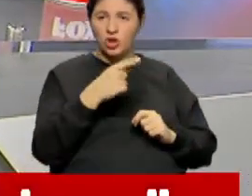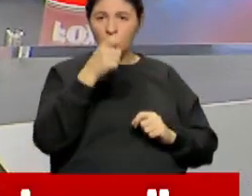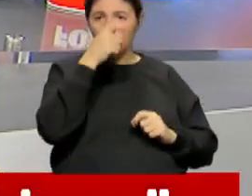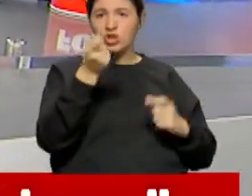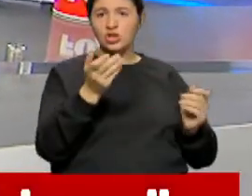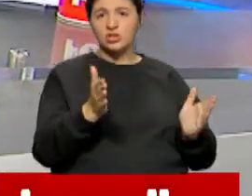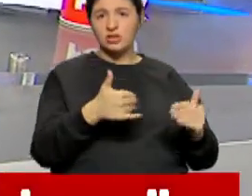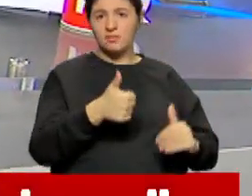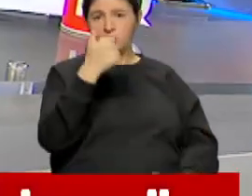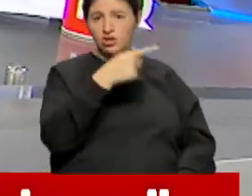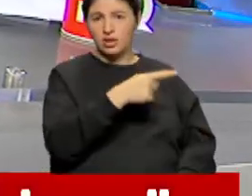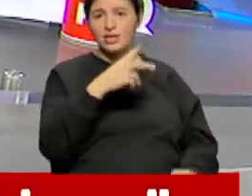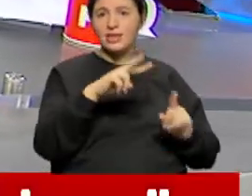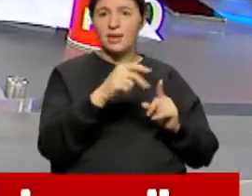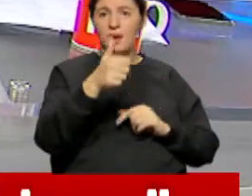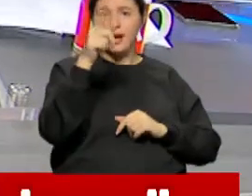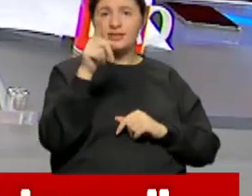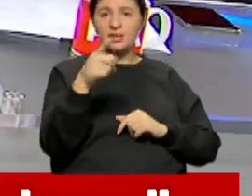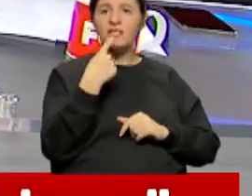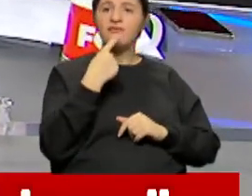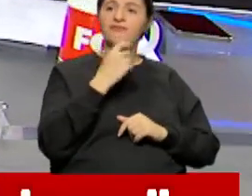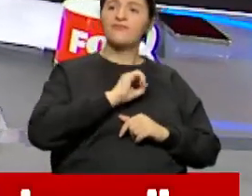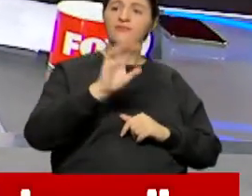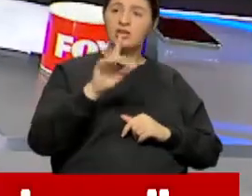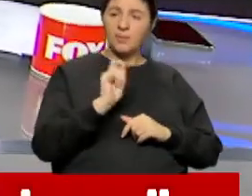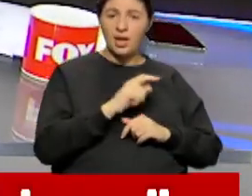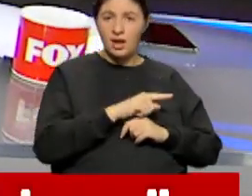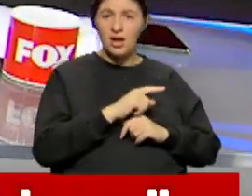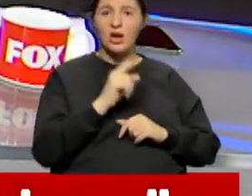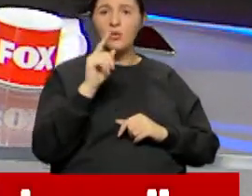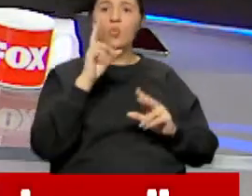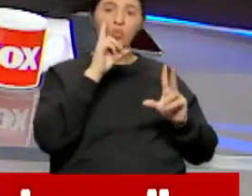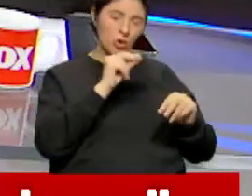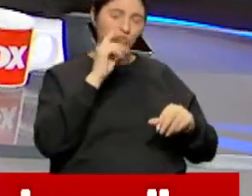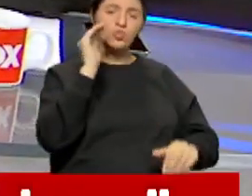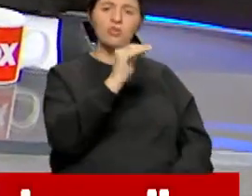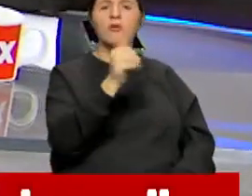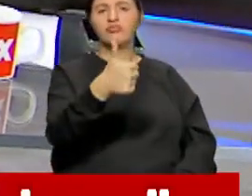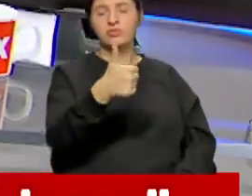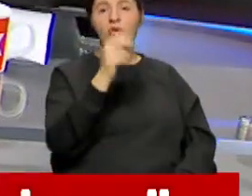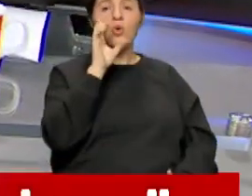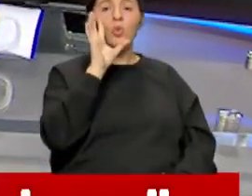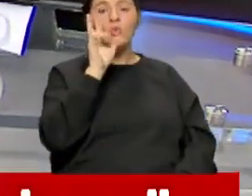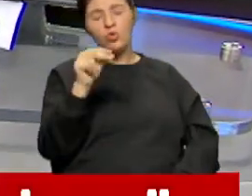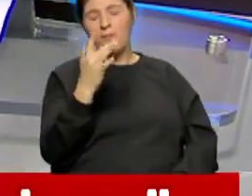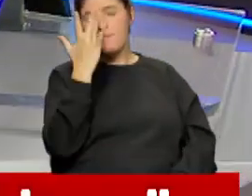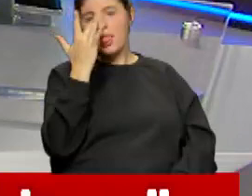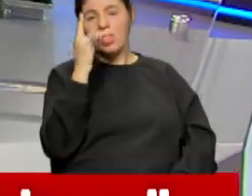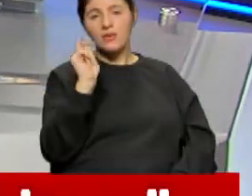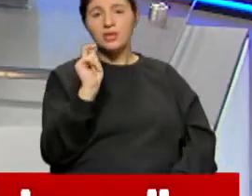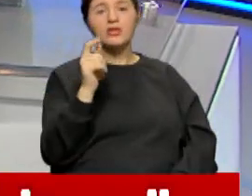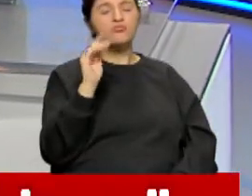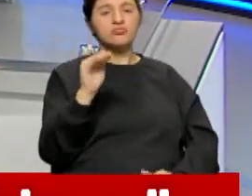ki Türk İş Başkanı hani Nurettin nebatiye'de atıfla uyuyanı uyandırırsın uyuyor numarası yapanı